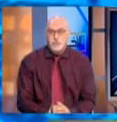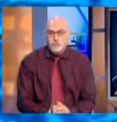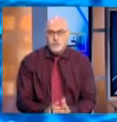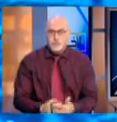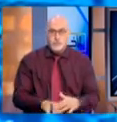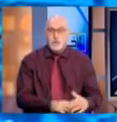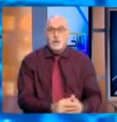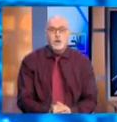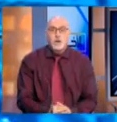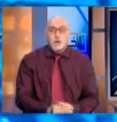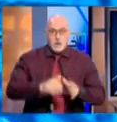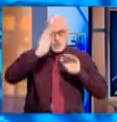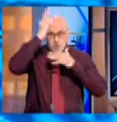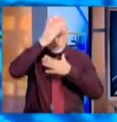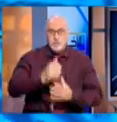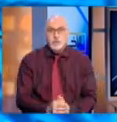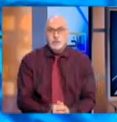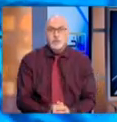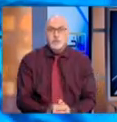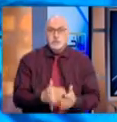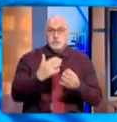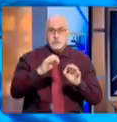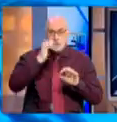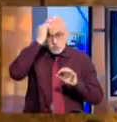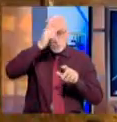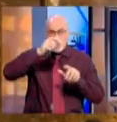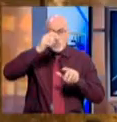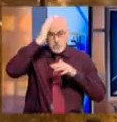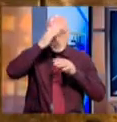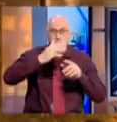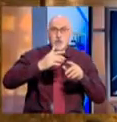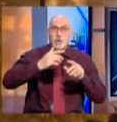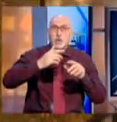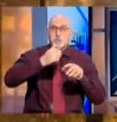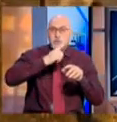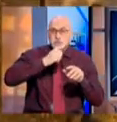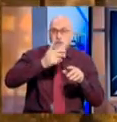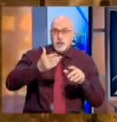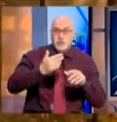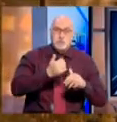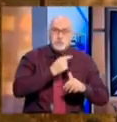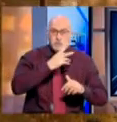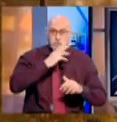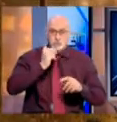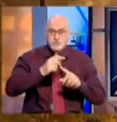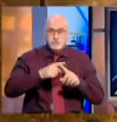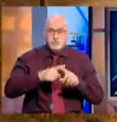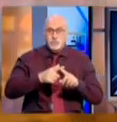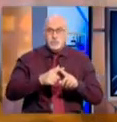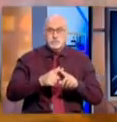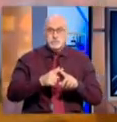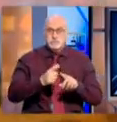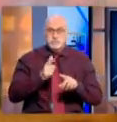في الشأن الفلسطيني، أصيب عشرات الطلبة الفلسطينيين بالاختناق جراء الغاز المسيل للدموع الذي أطلقته